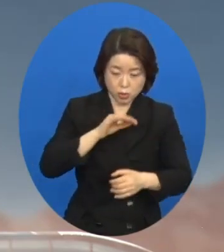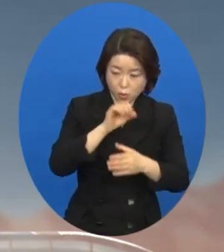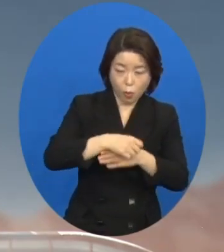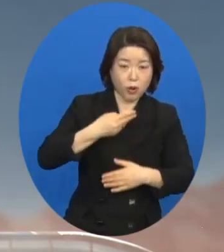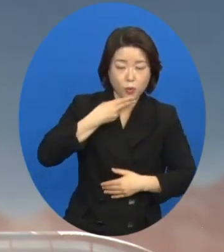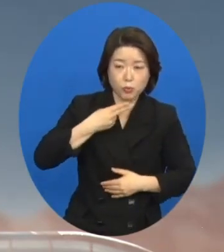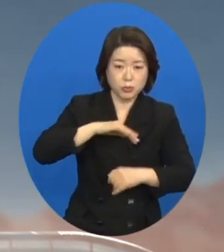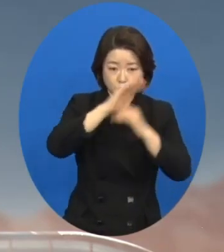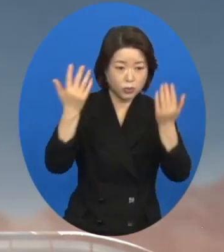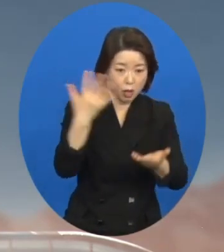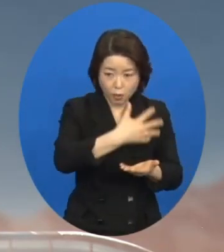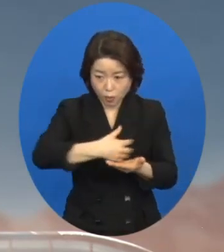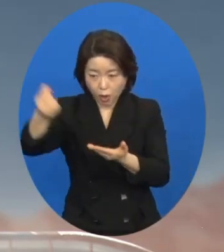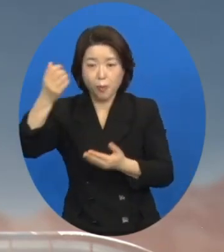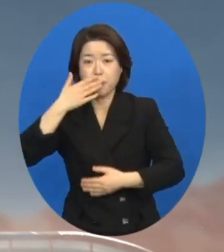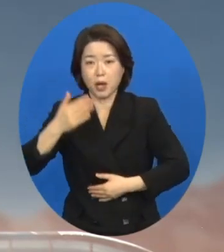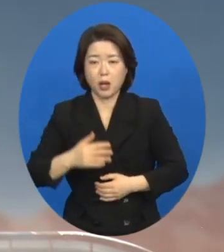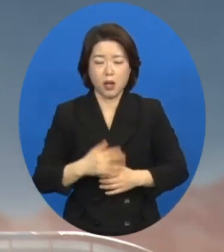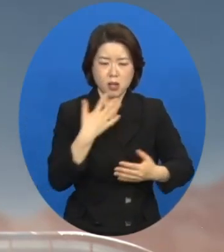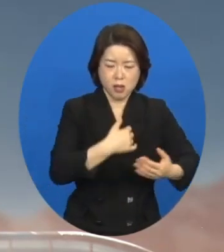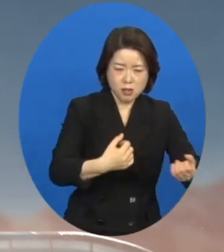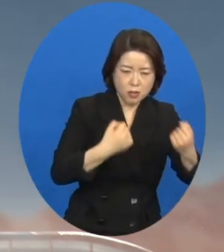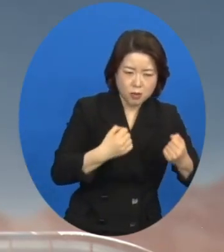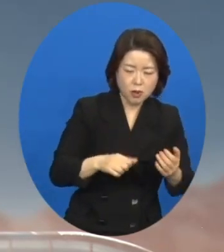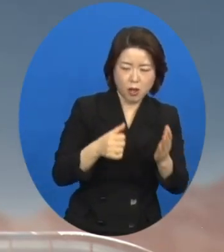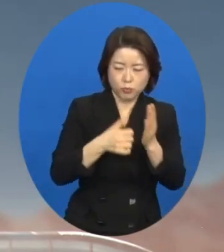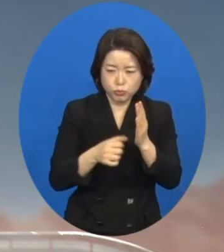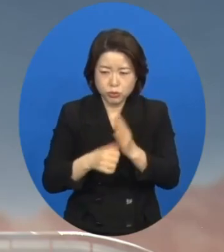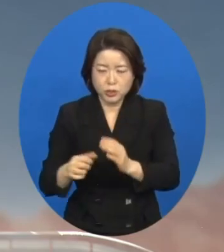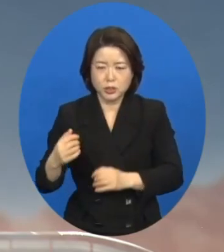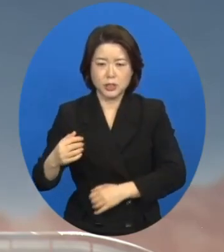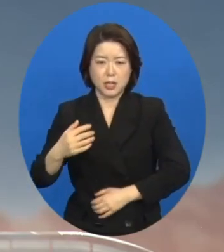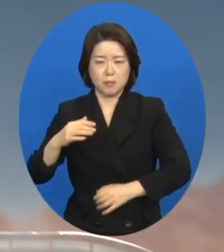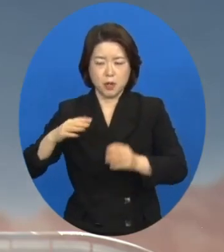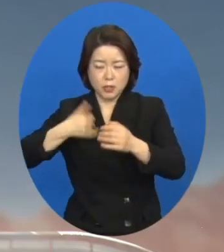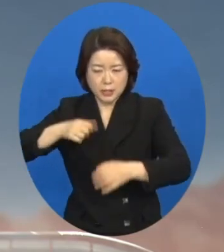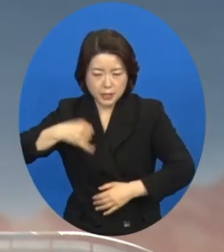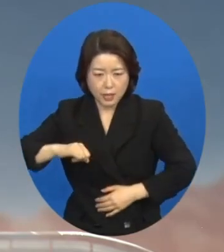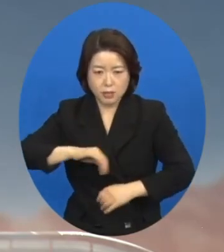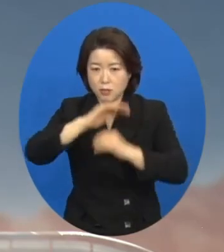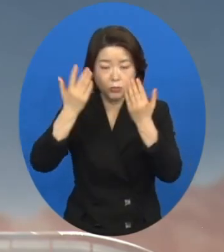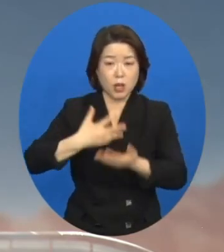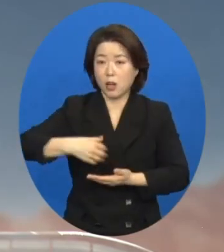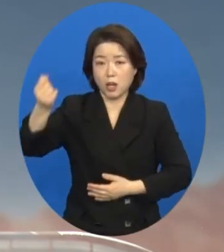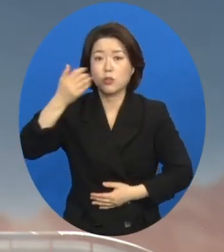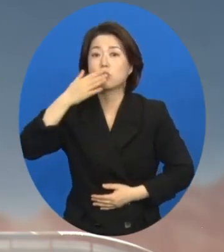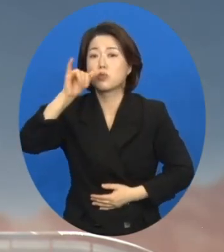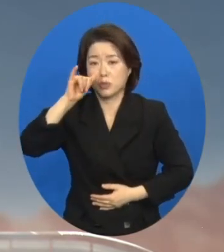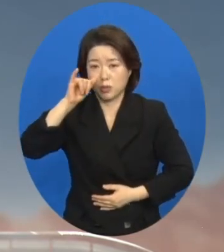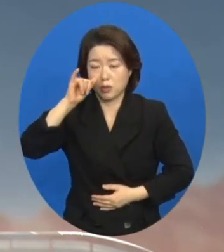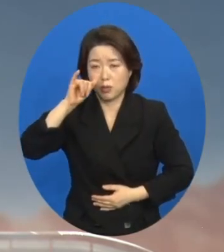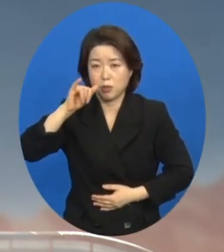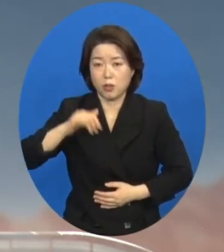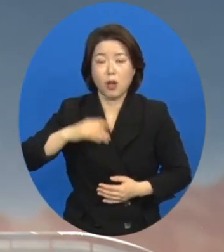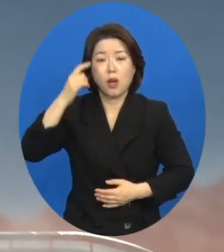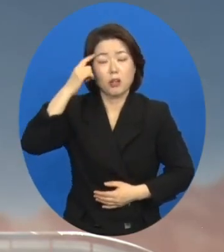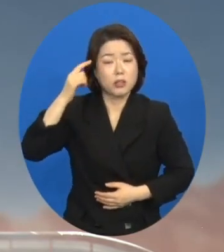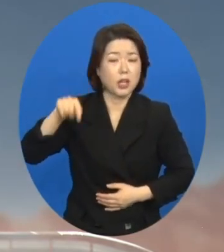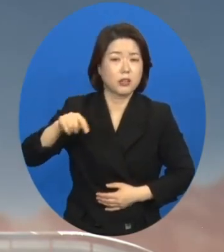우리의 건강, 생명, 물질, 자녀 다 가져가실 수 있습니다. 하나님 그렇게 하지 않으시죠. 우리의 마음을